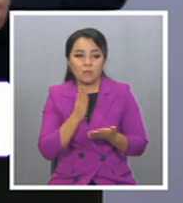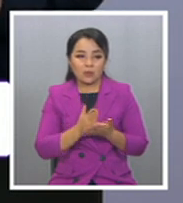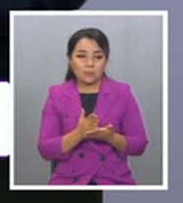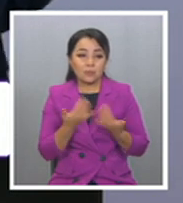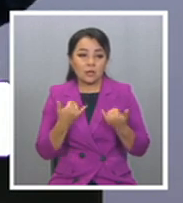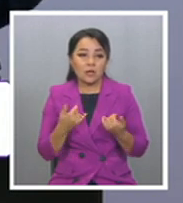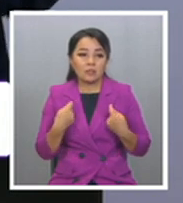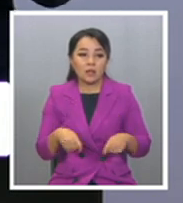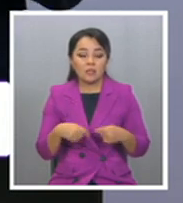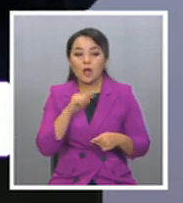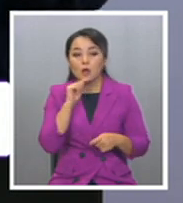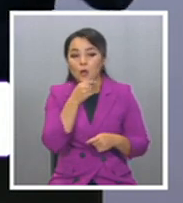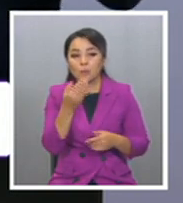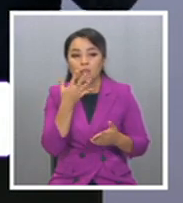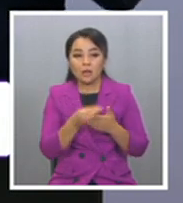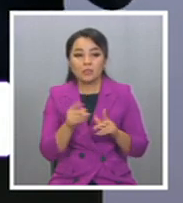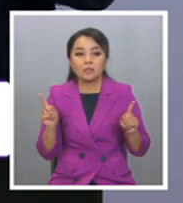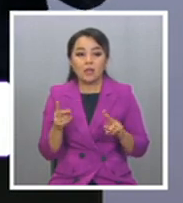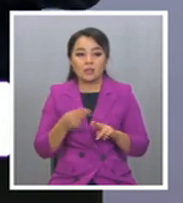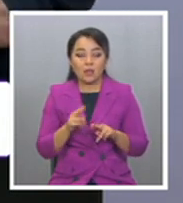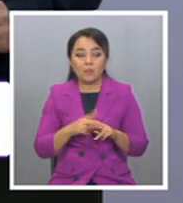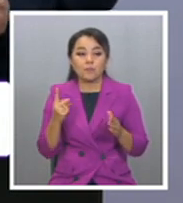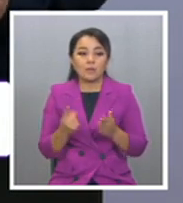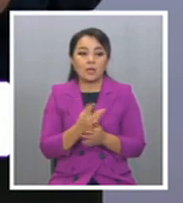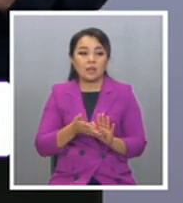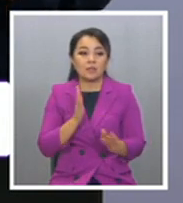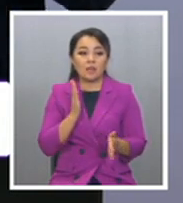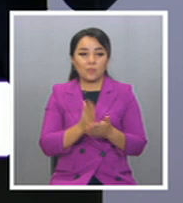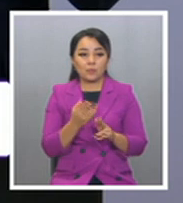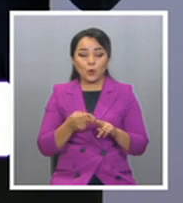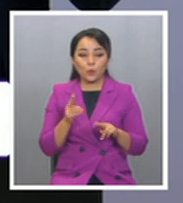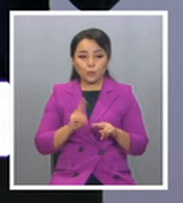Нарықтық экономика дегеніміз ол не? Ең бірінші кезекте бұл